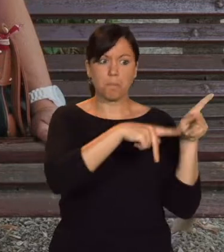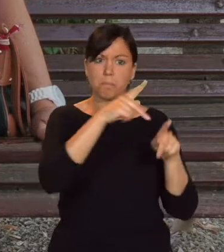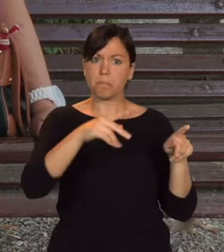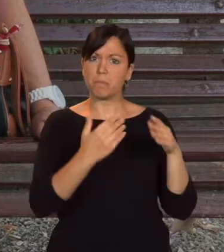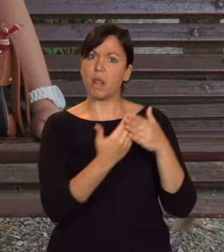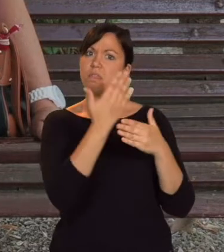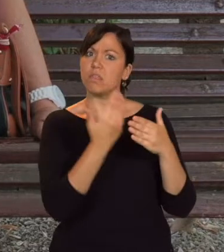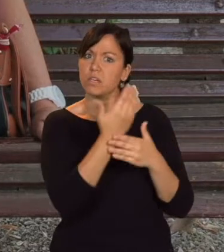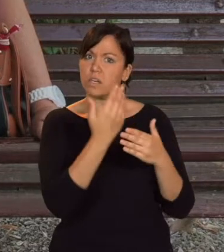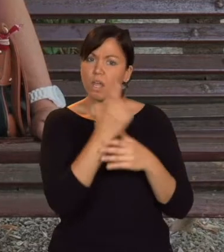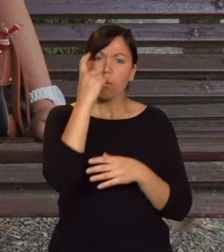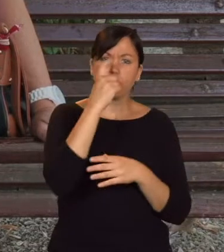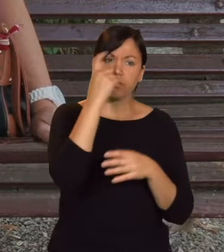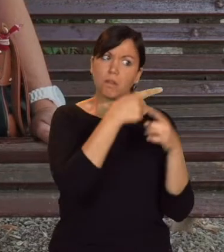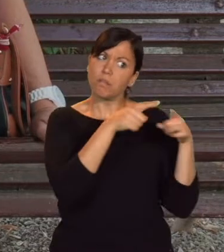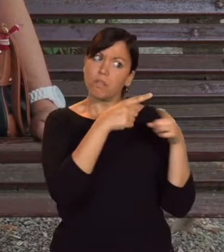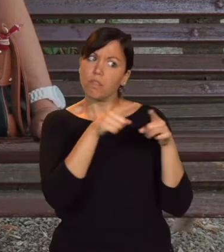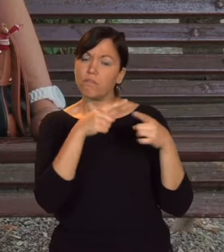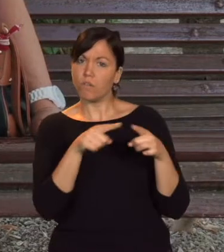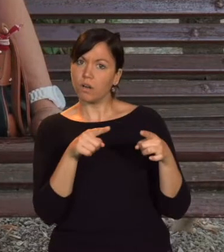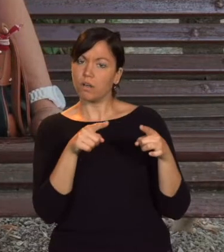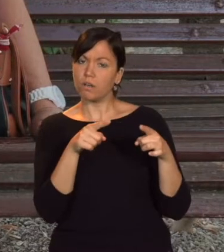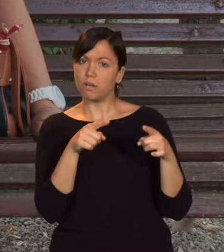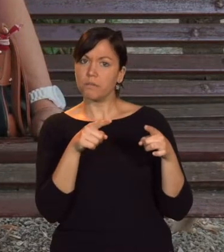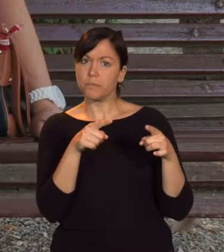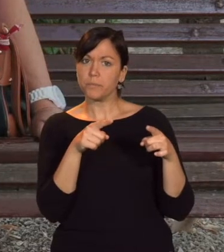de gent, amb altres maneres de pensar,